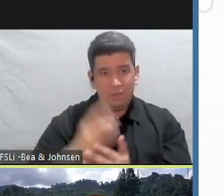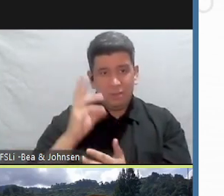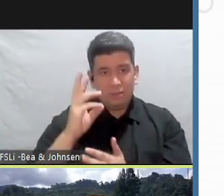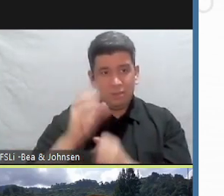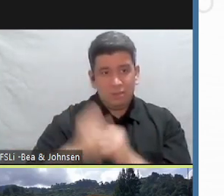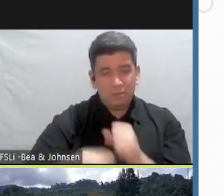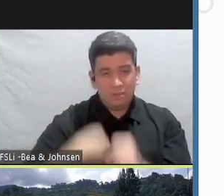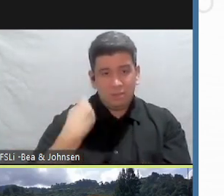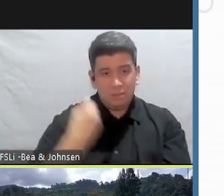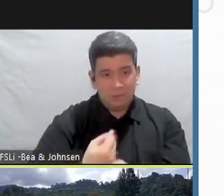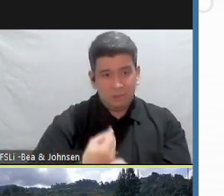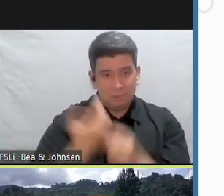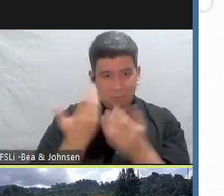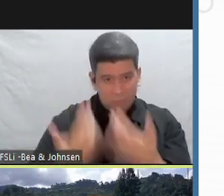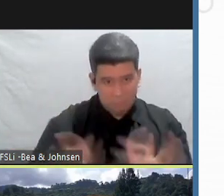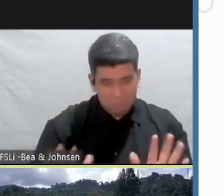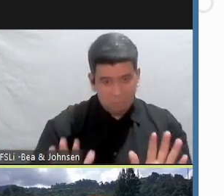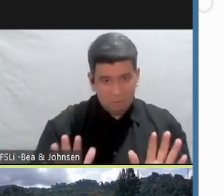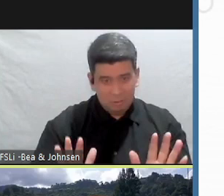sila sa pwesto.